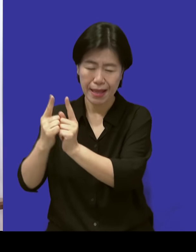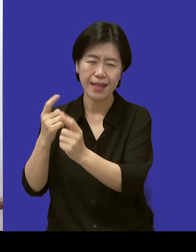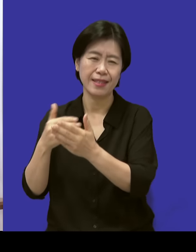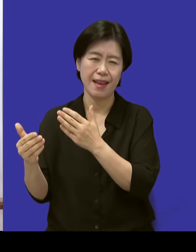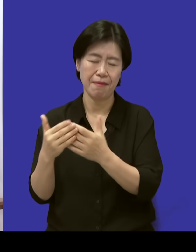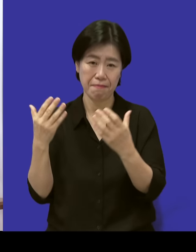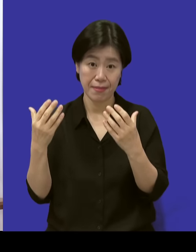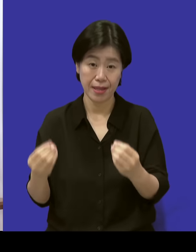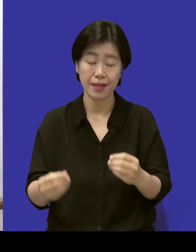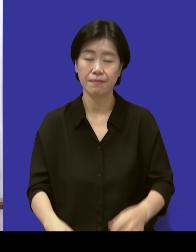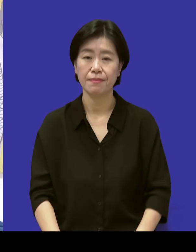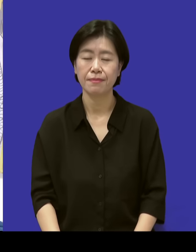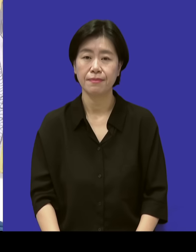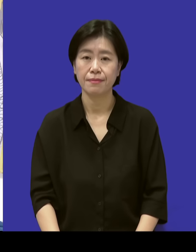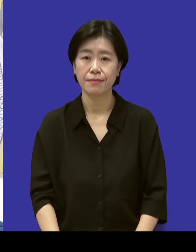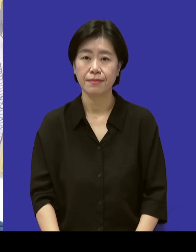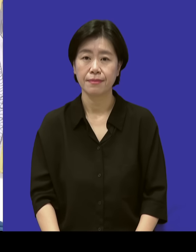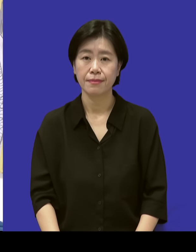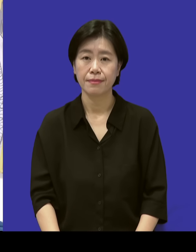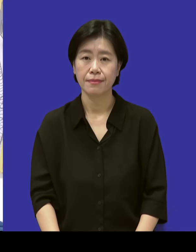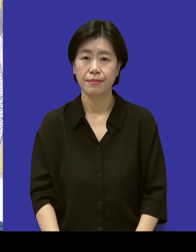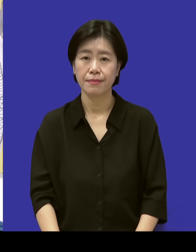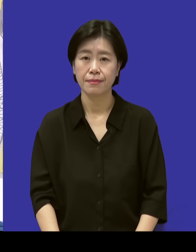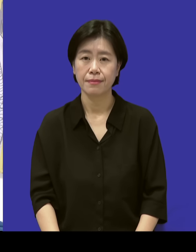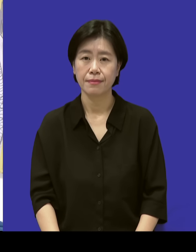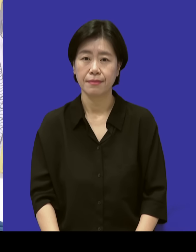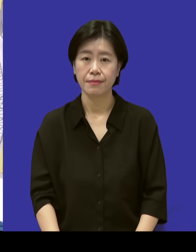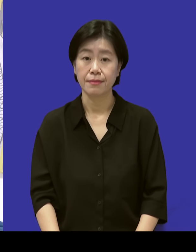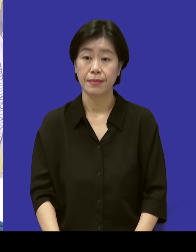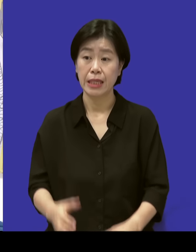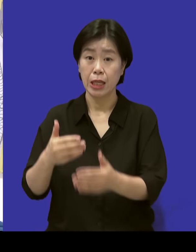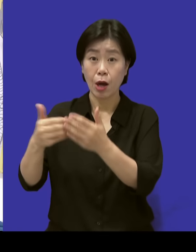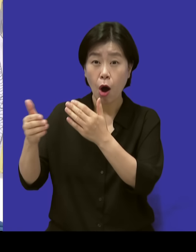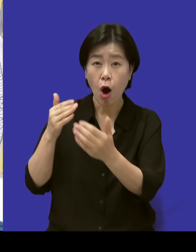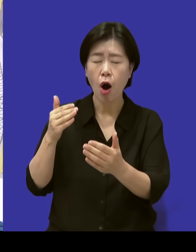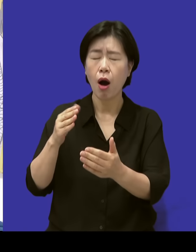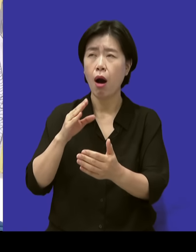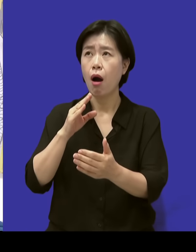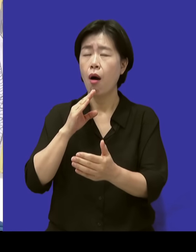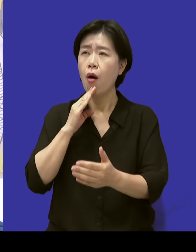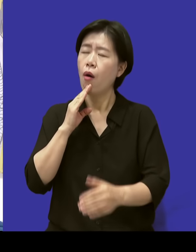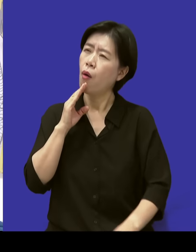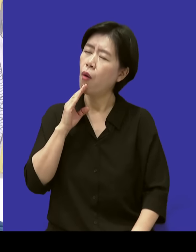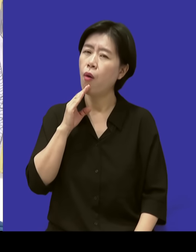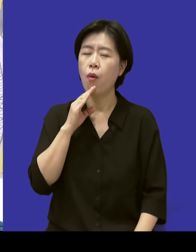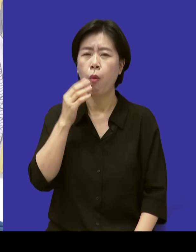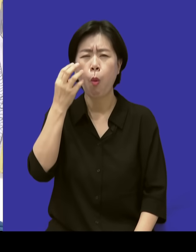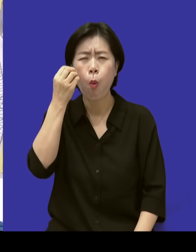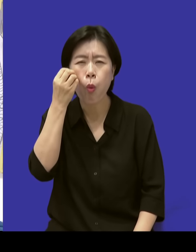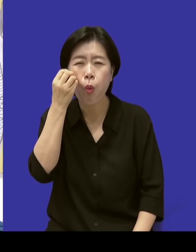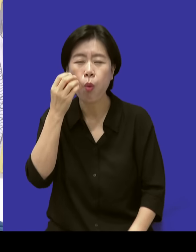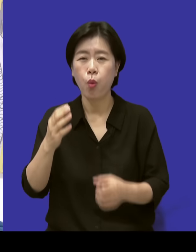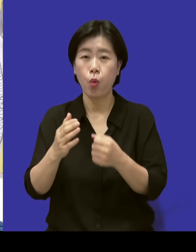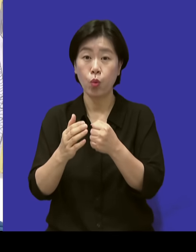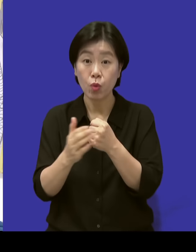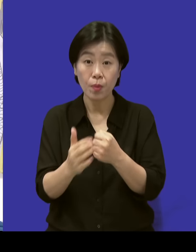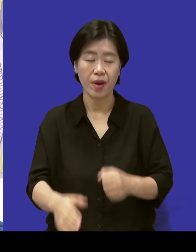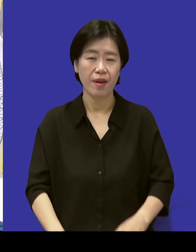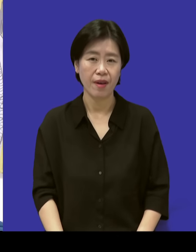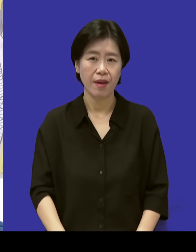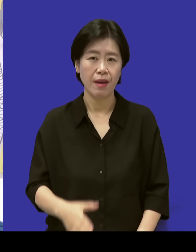예. 인격적으로 하나님을 만났고 그 체험이 너무 커서 예. 사실 아이들에게 나와 같은